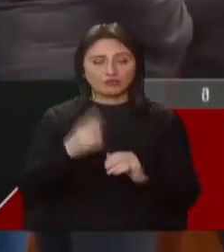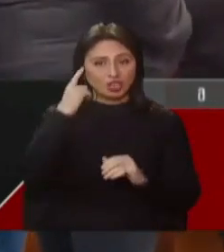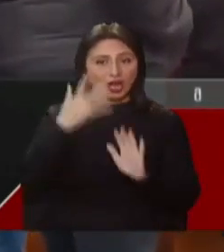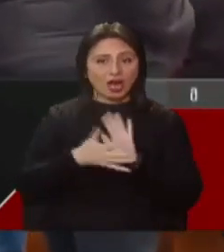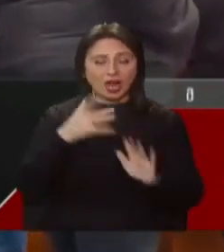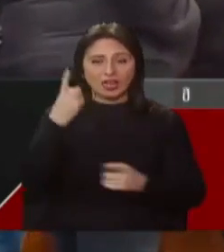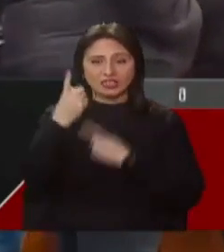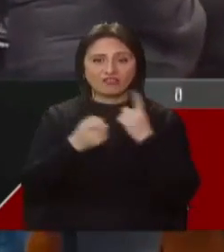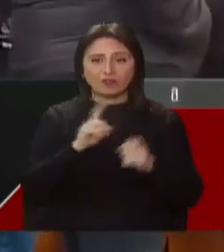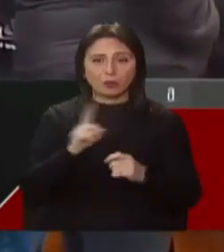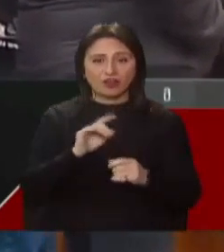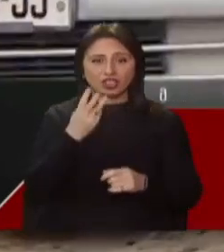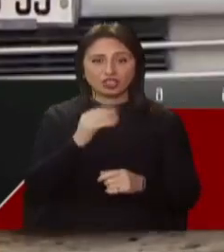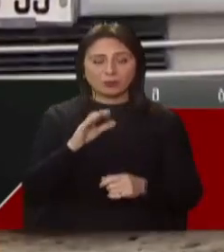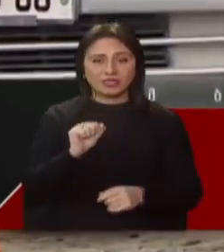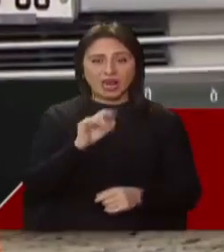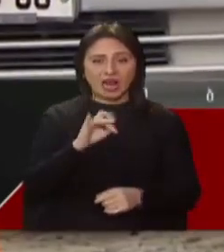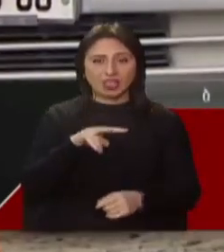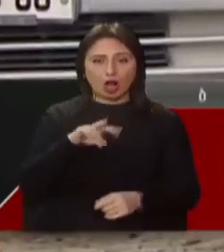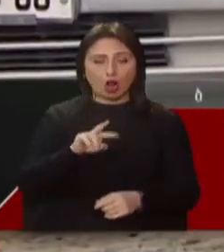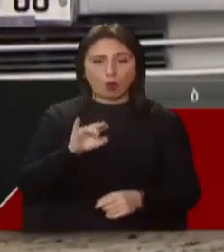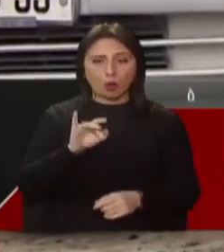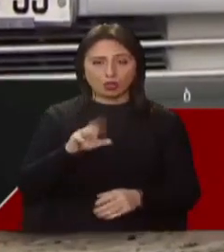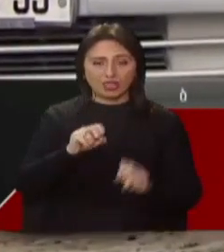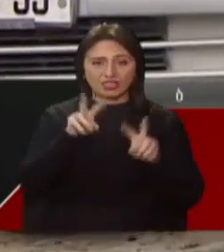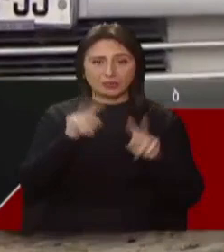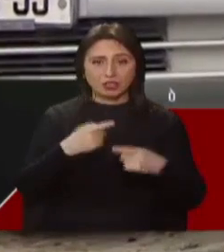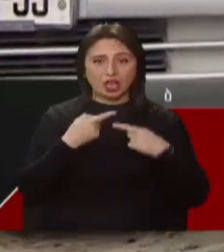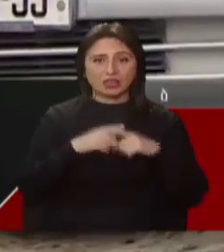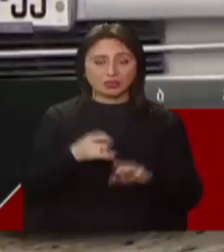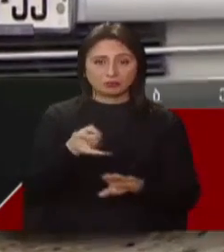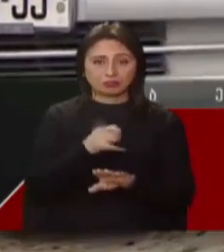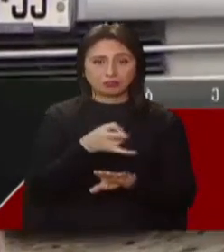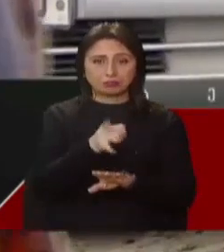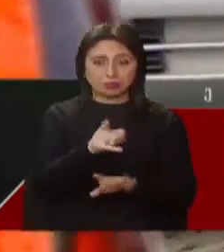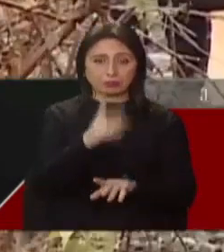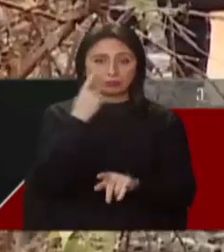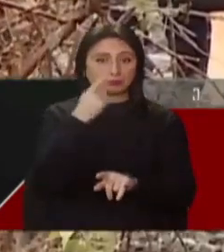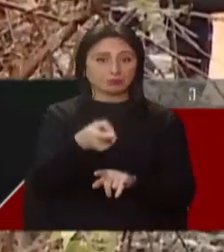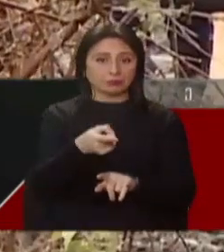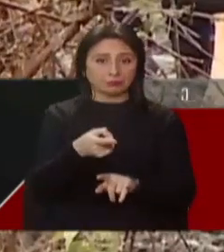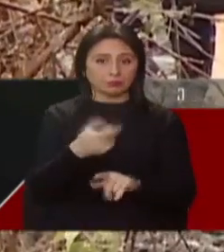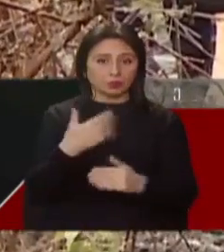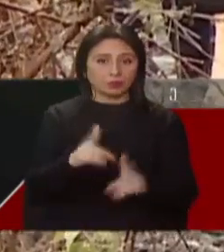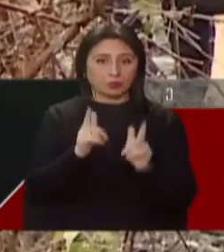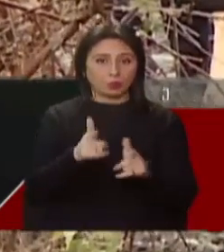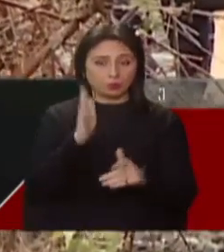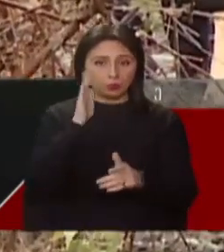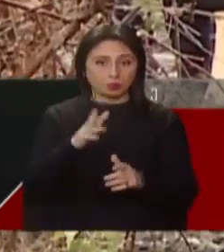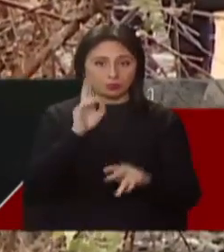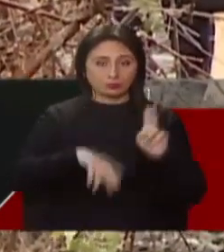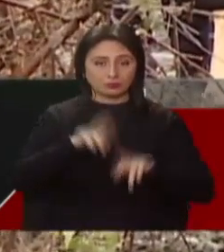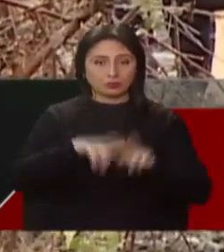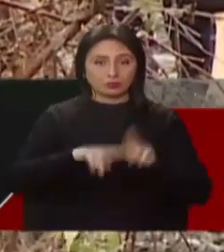გაიგეს ინფორმაცია, რომ შეპესე ართანა ლოპოტას სპეციალური ტექნიკა მობილიზებულია სოფლის შემოსასვლელში და ისინი